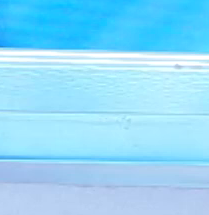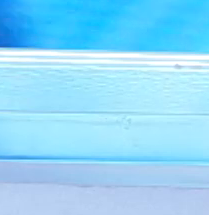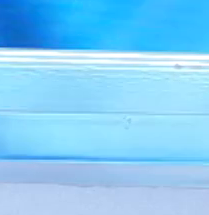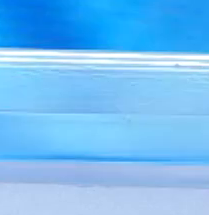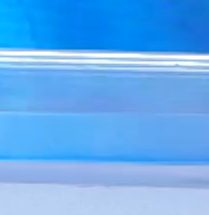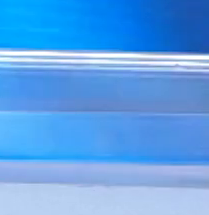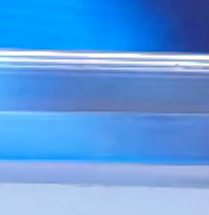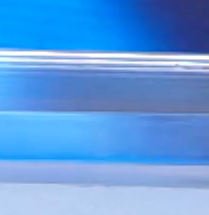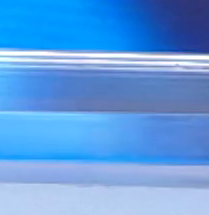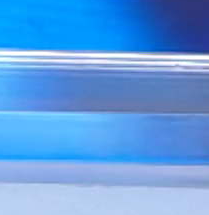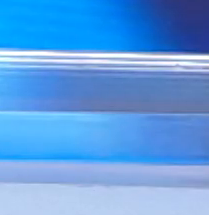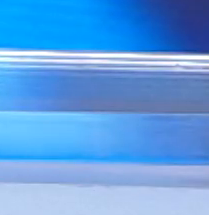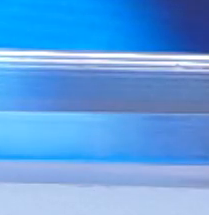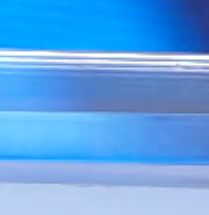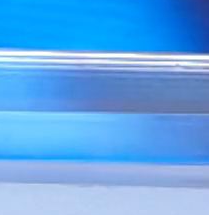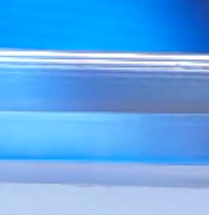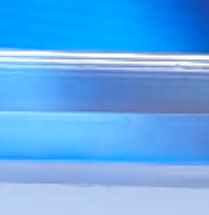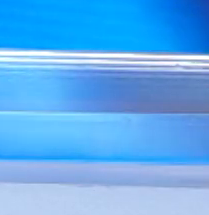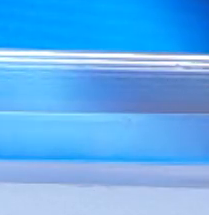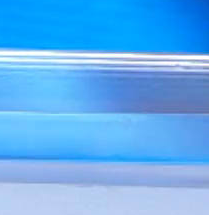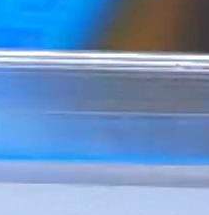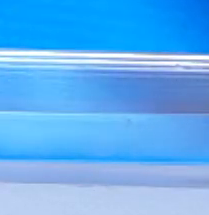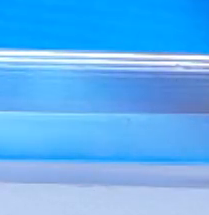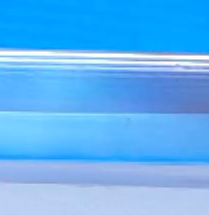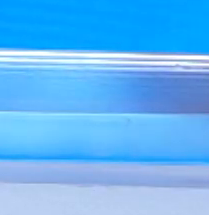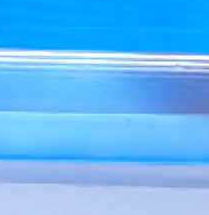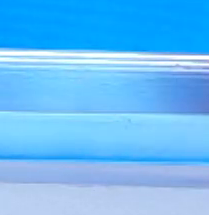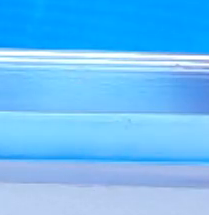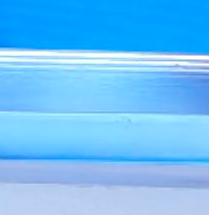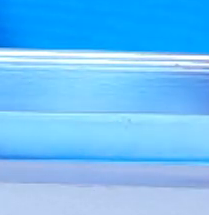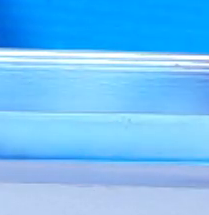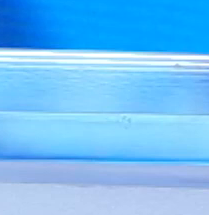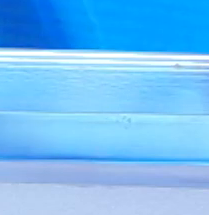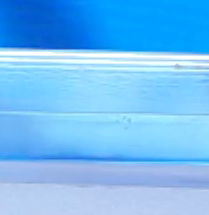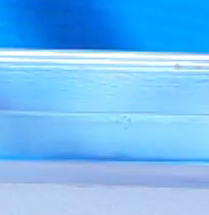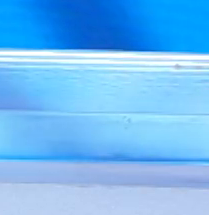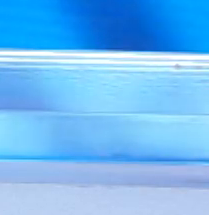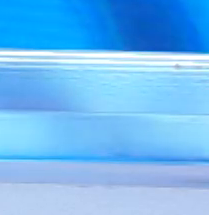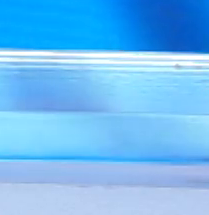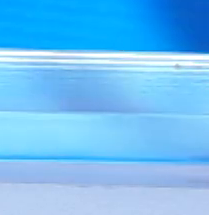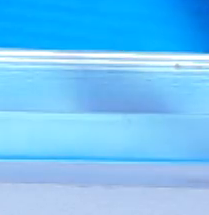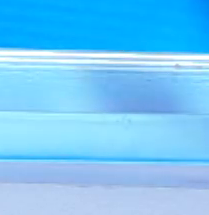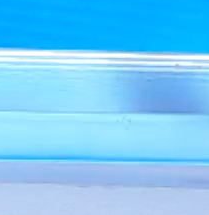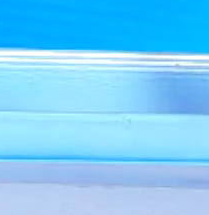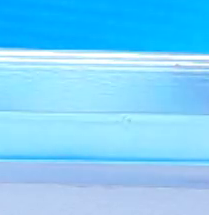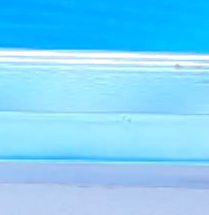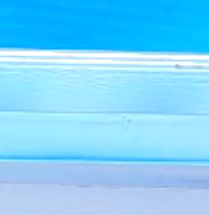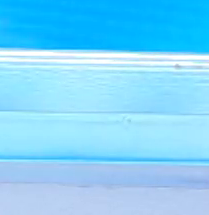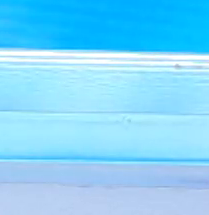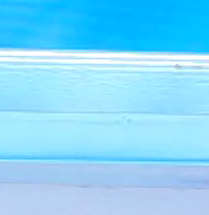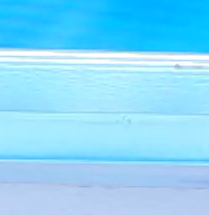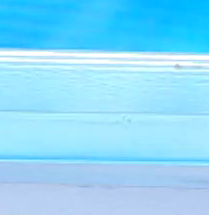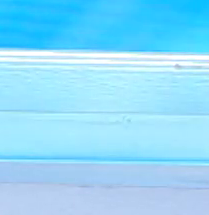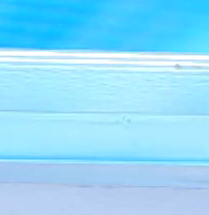Dipicu hujan lebat beberapa jam, ratusan rumah di desa, di 9 desa di Kabupaten Sukamara, Kalimantan Tengah terendam banjir.